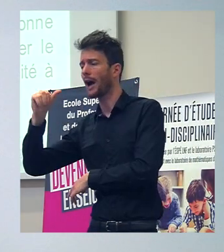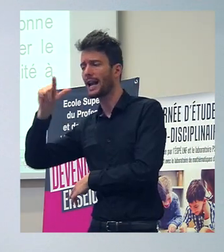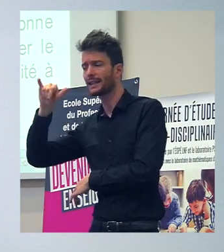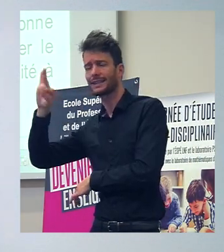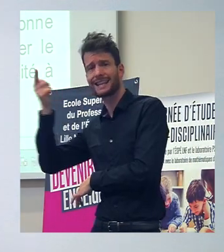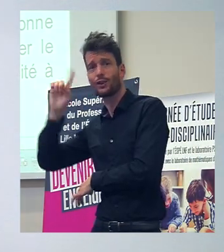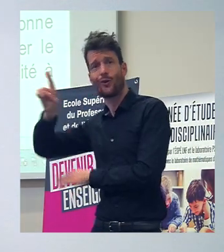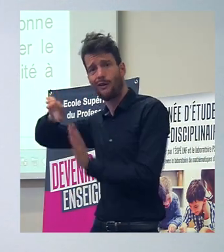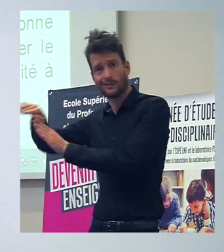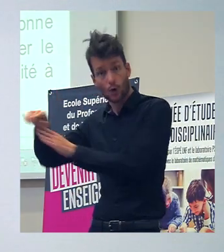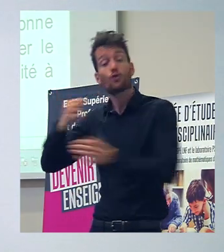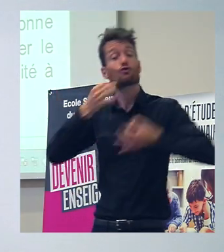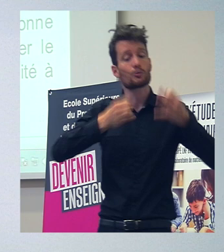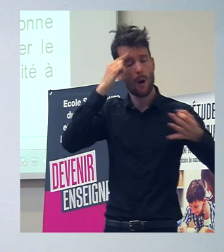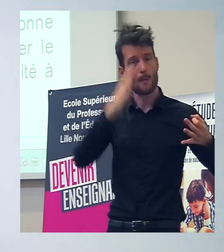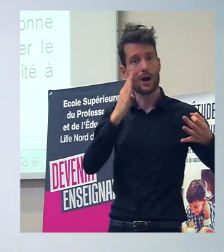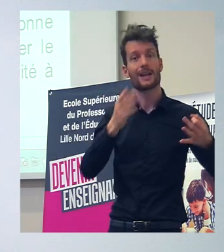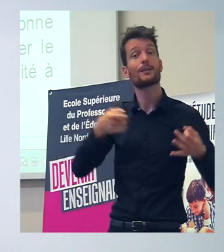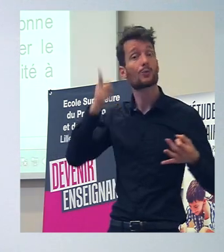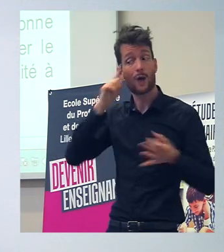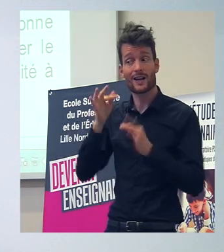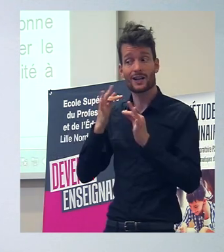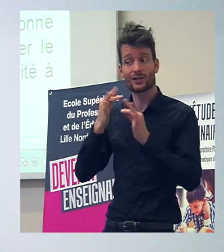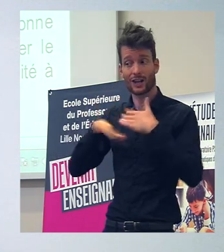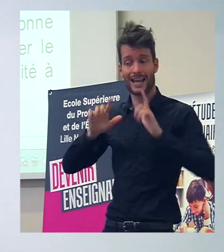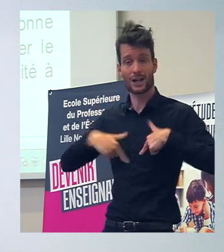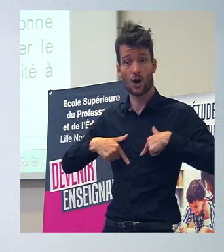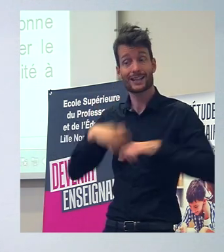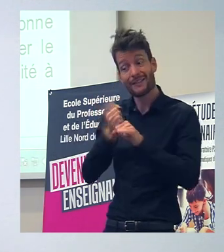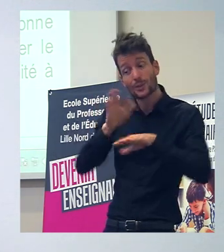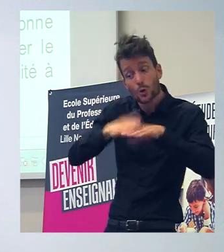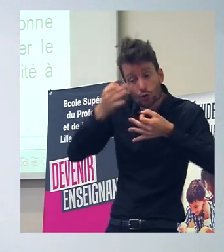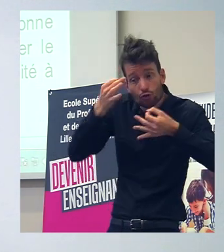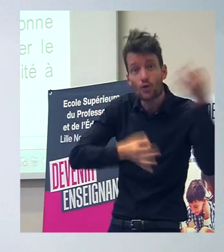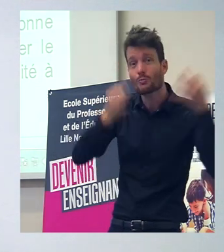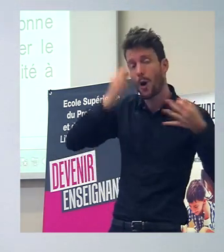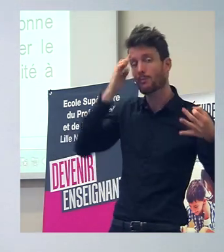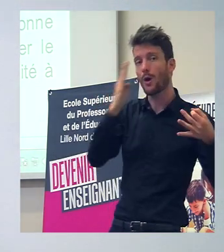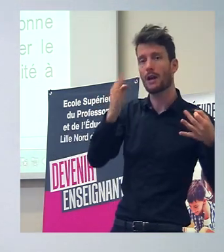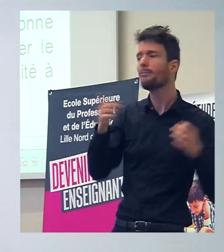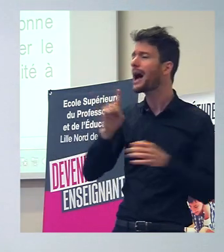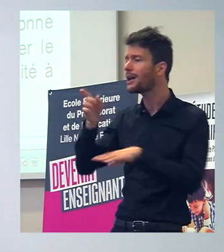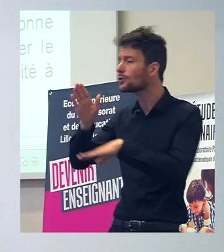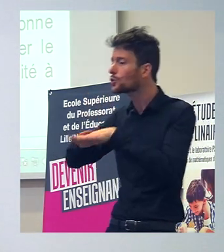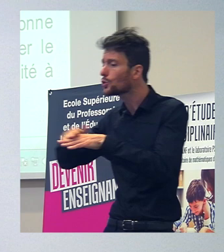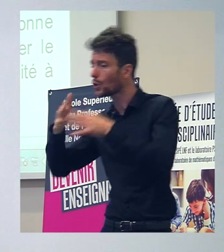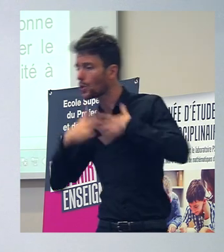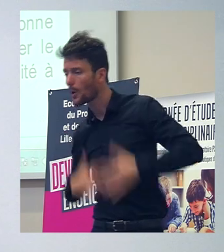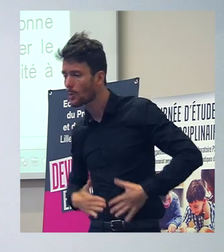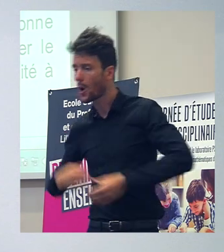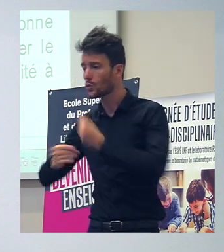l'école, nous ne pouvons travailler que sur le jugement et pas ni sur l'action ni sur le